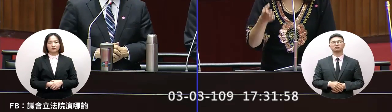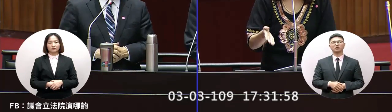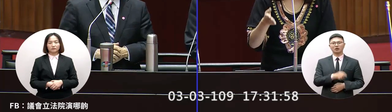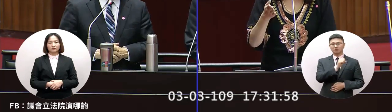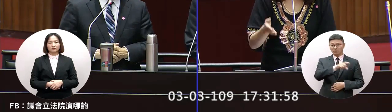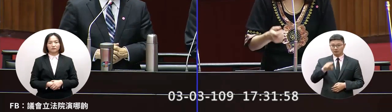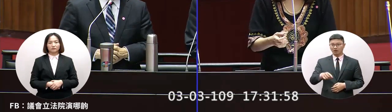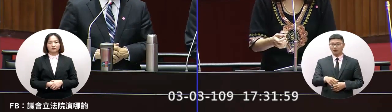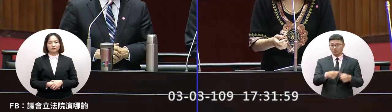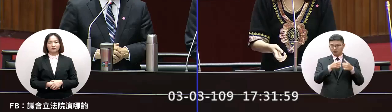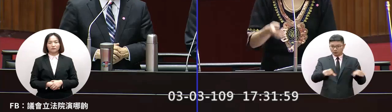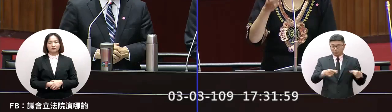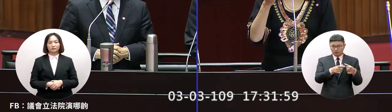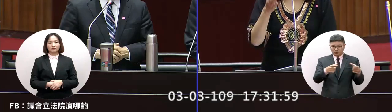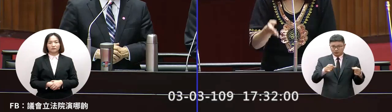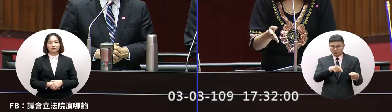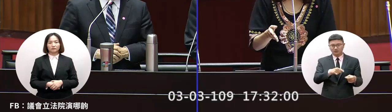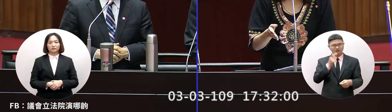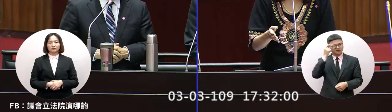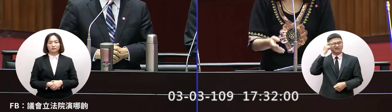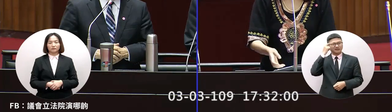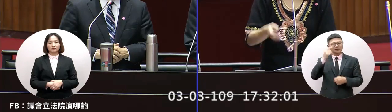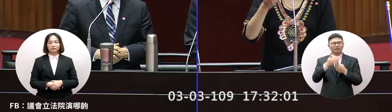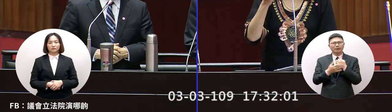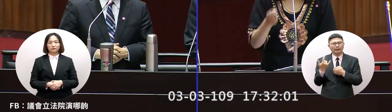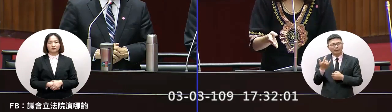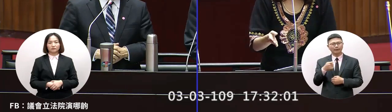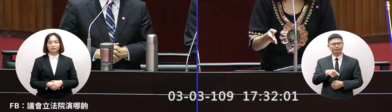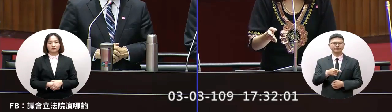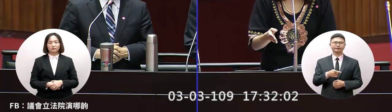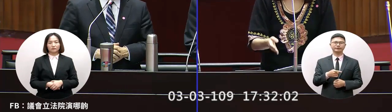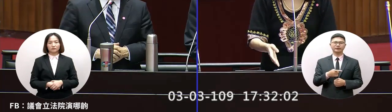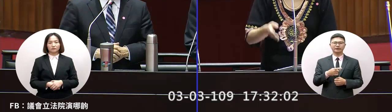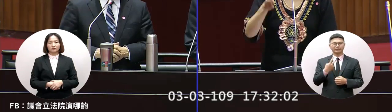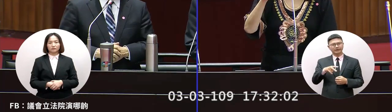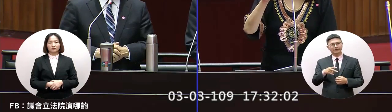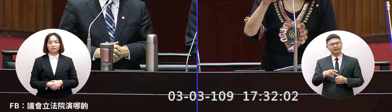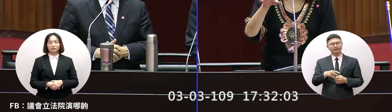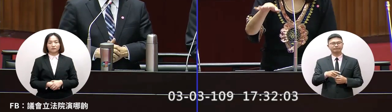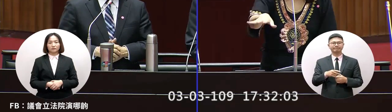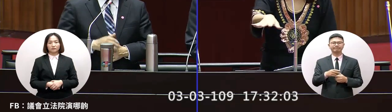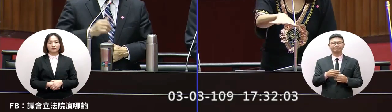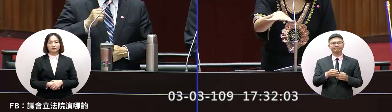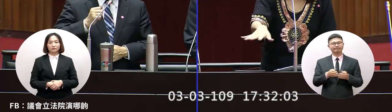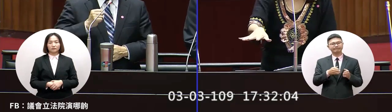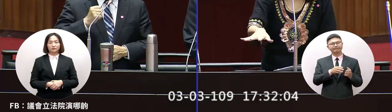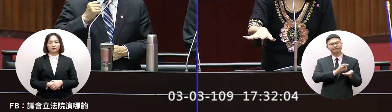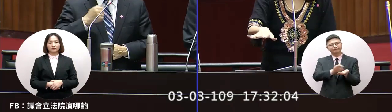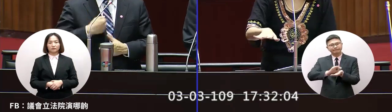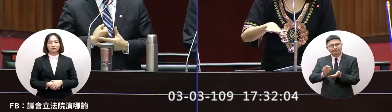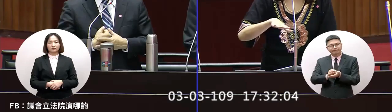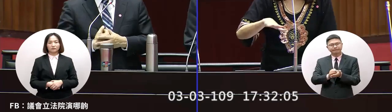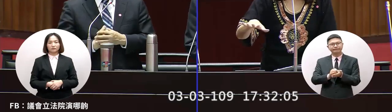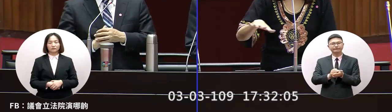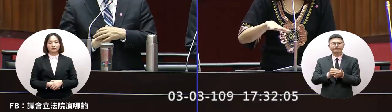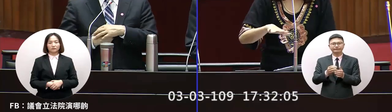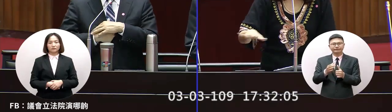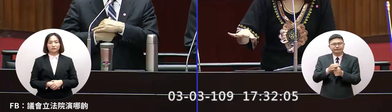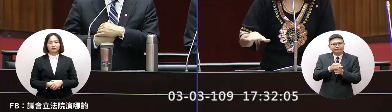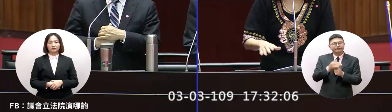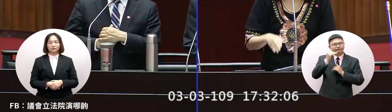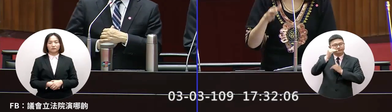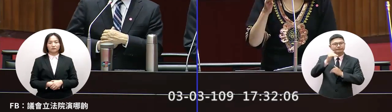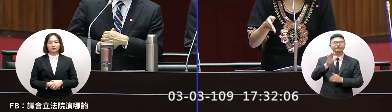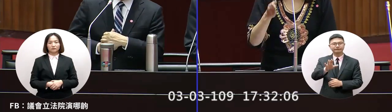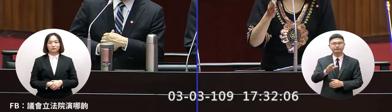振兴抵用券这款的做法，就会保守范围太少，然后呢这个数量太少，用消费券